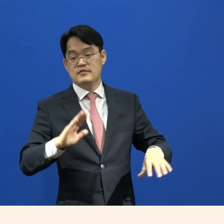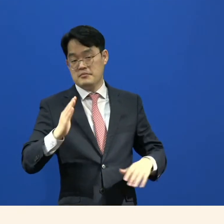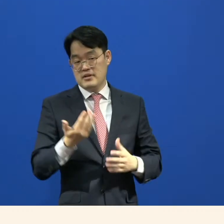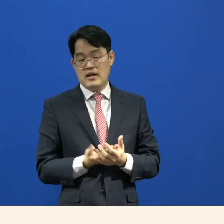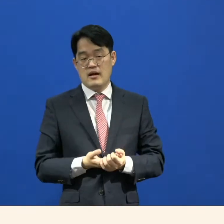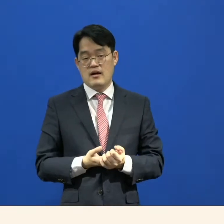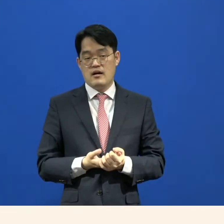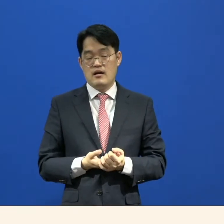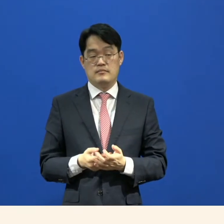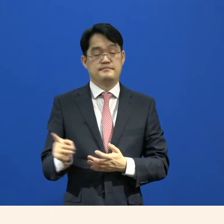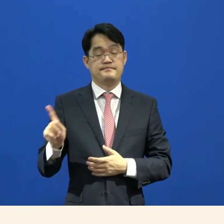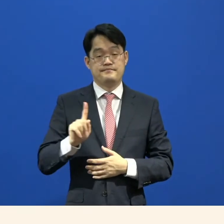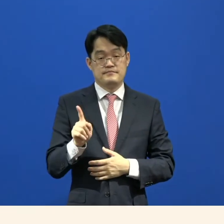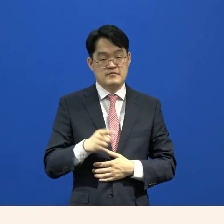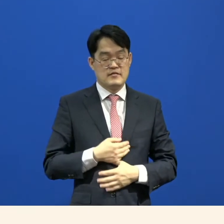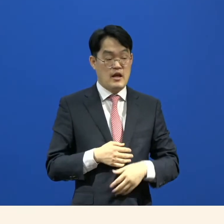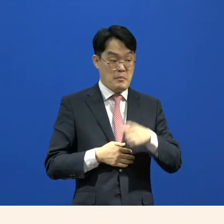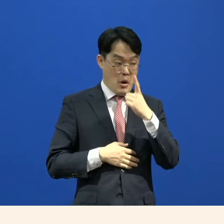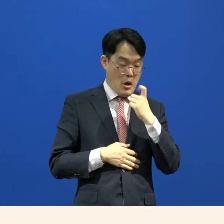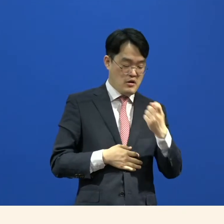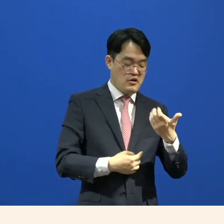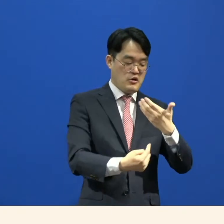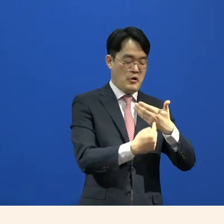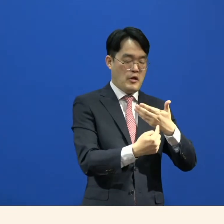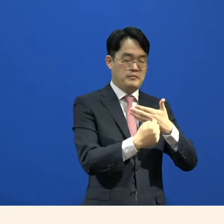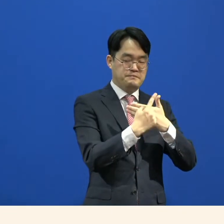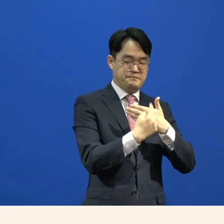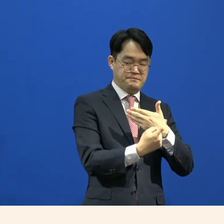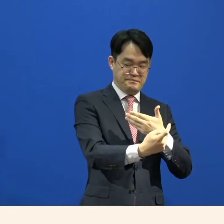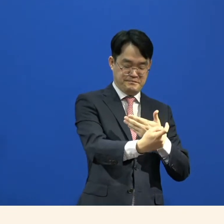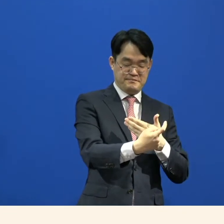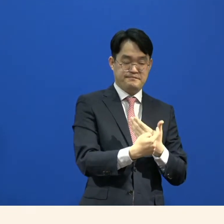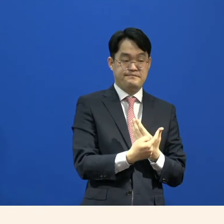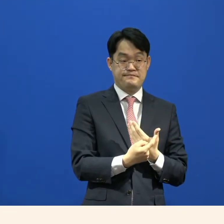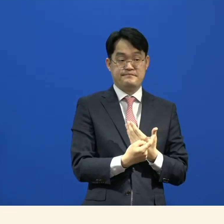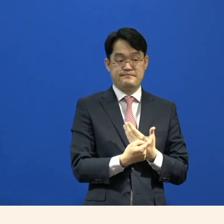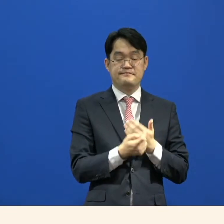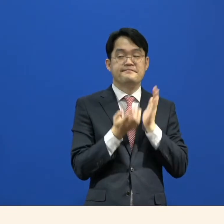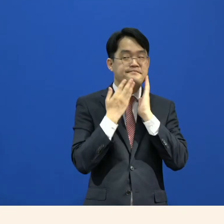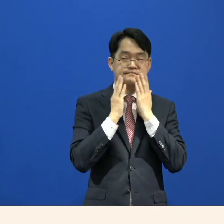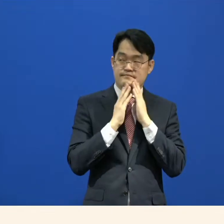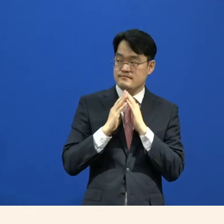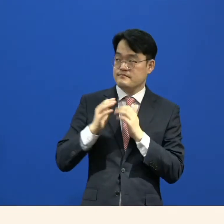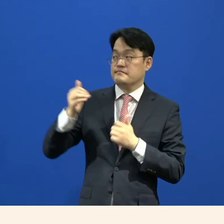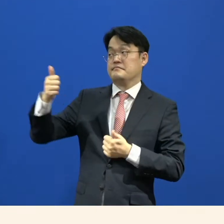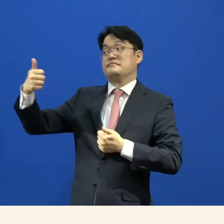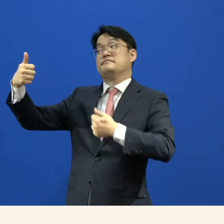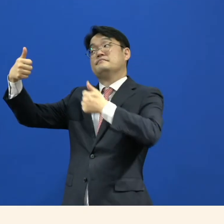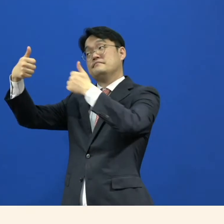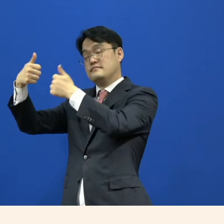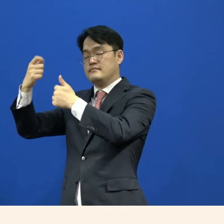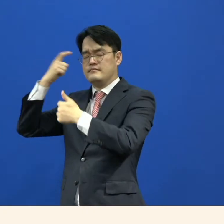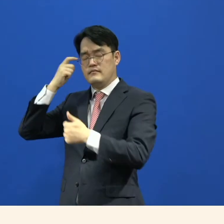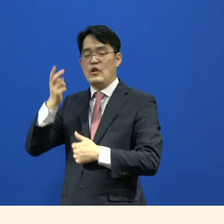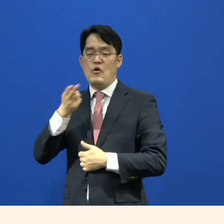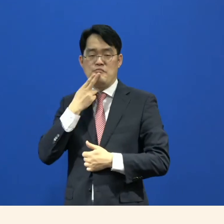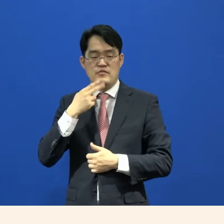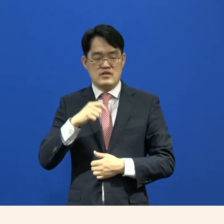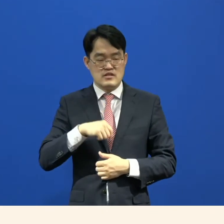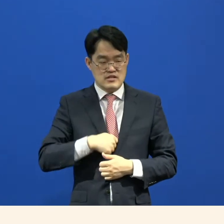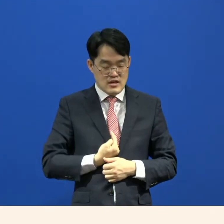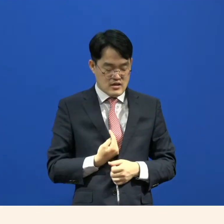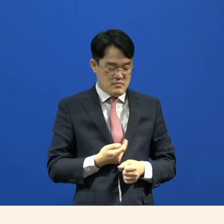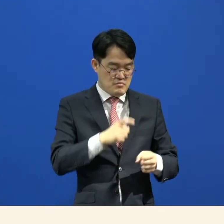무엇인가 멋진 모습을 갖추고 하나님에게 나아가려고 하지 않습니다. 쓸데없는 목표를 세워서 자신을 닥달하지 않는다는 거죠.